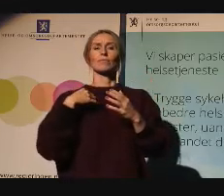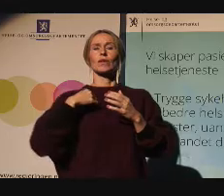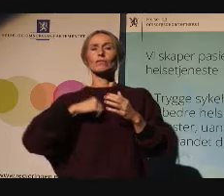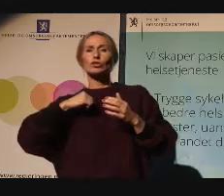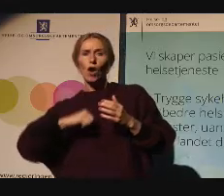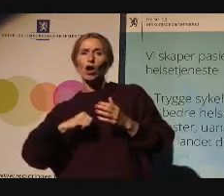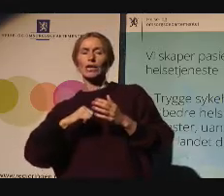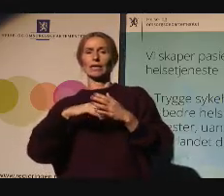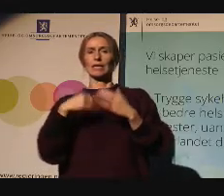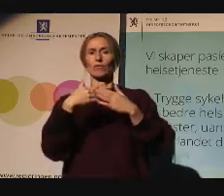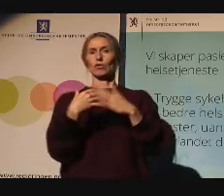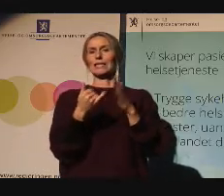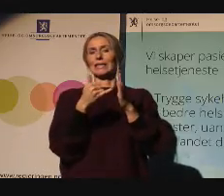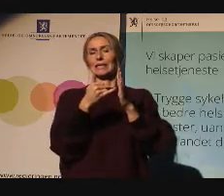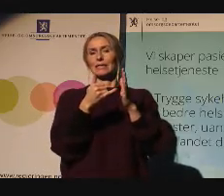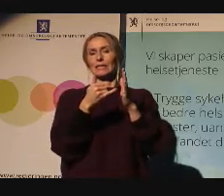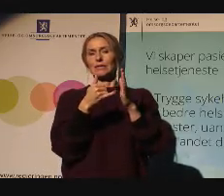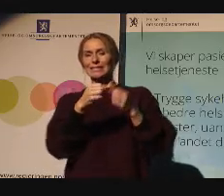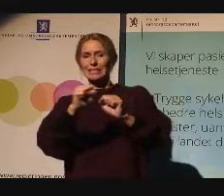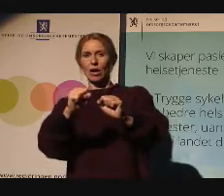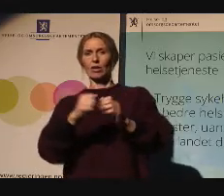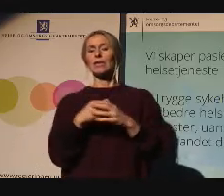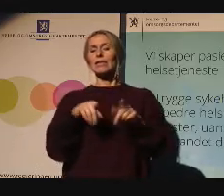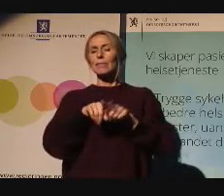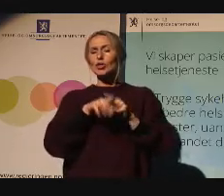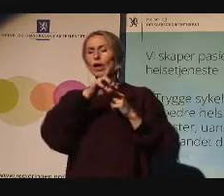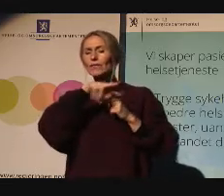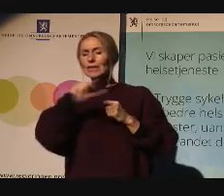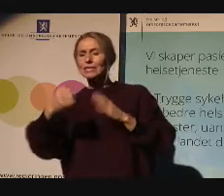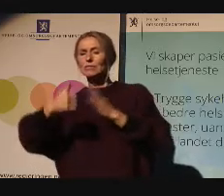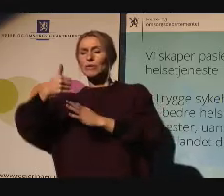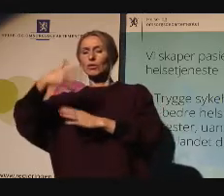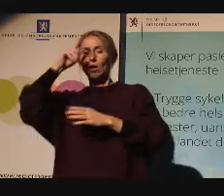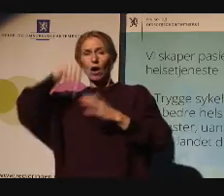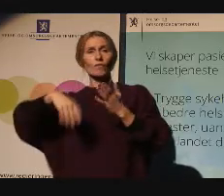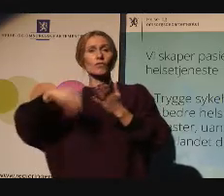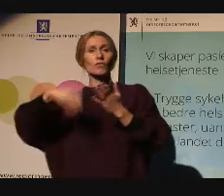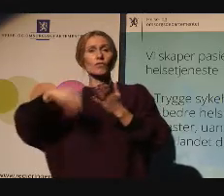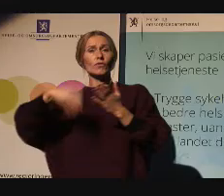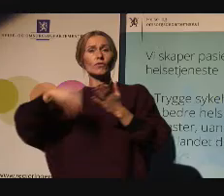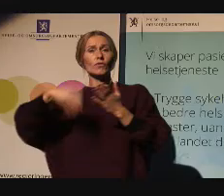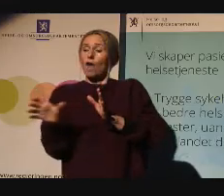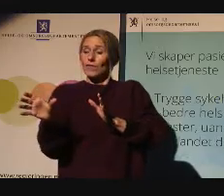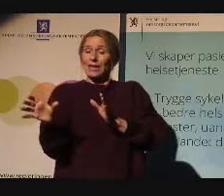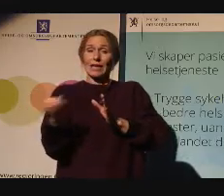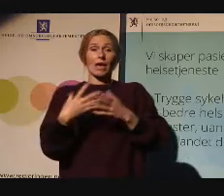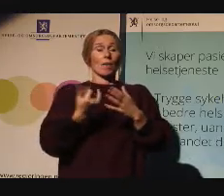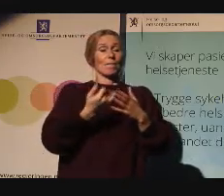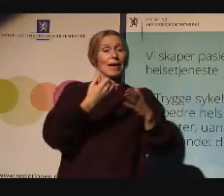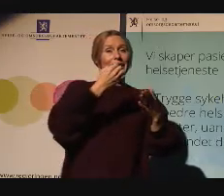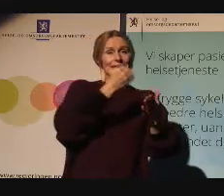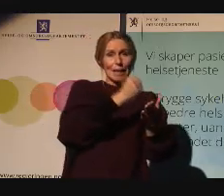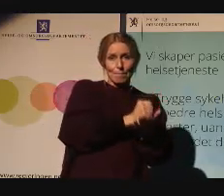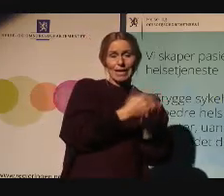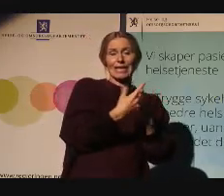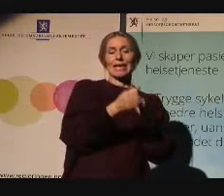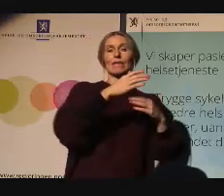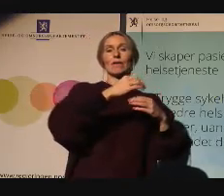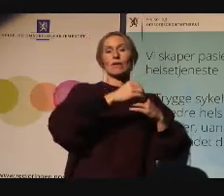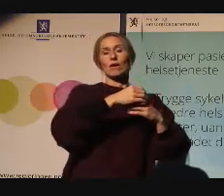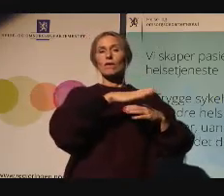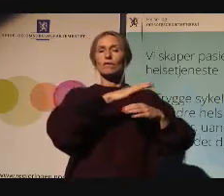gis. Og det innebærer at tilsynsmyndighetene kan konstatere avvik med hjemmel i forsvarlighetskravet,